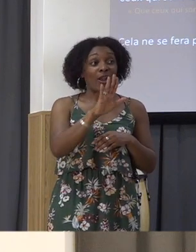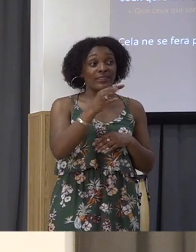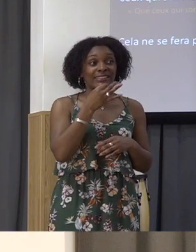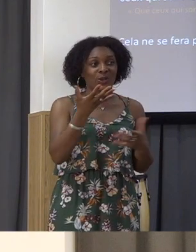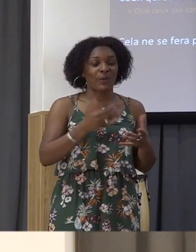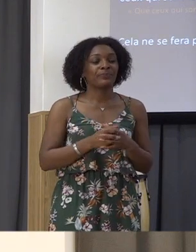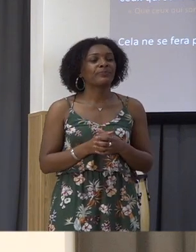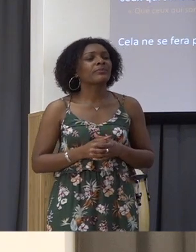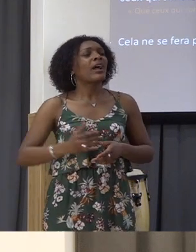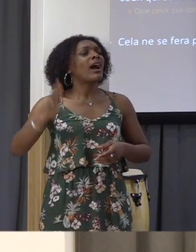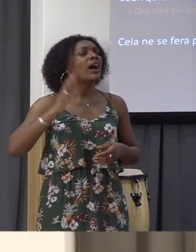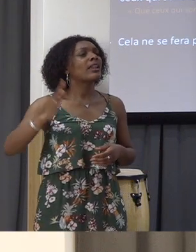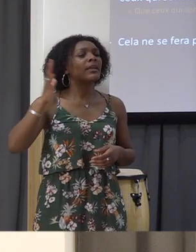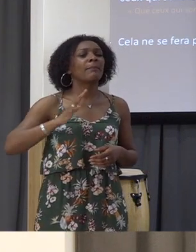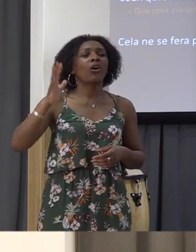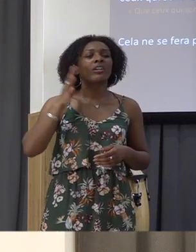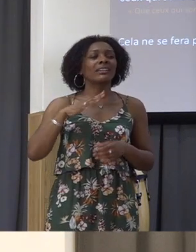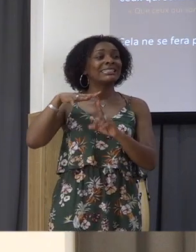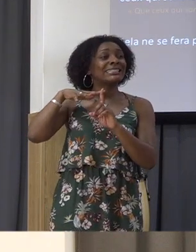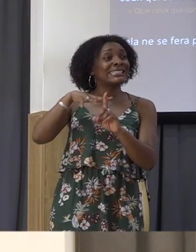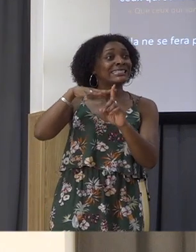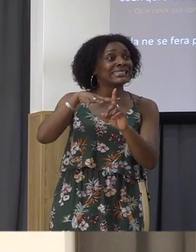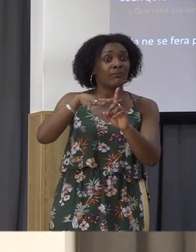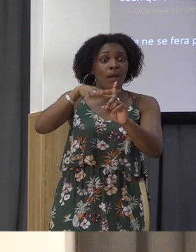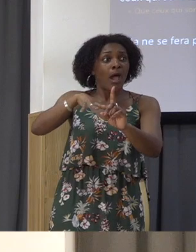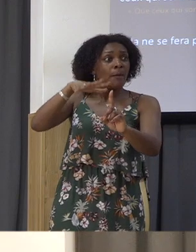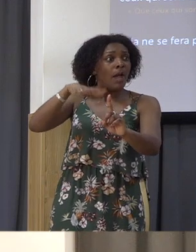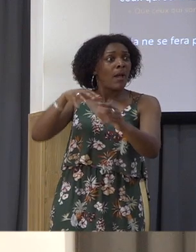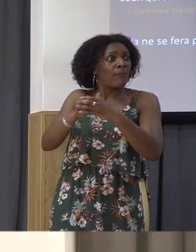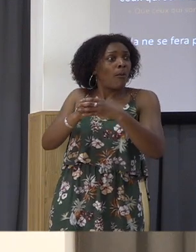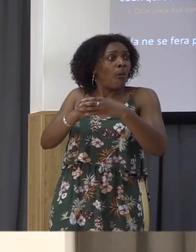en ce temps-là, le nombre de disciples augmentant,